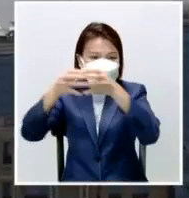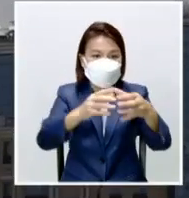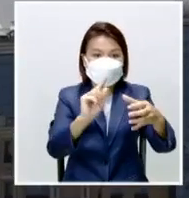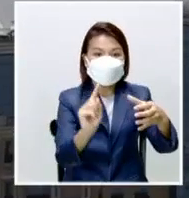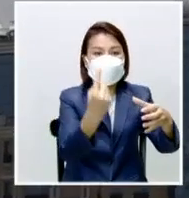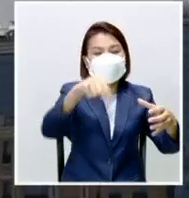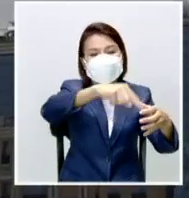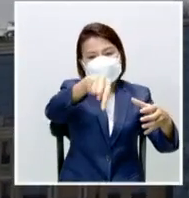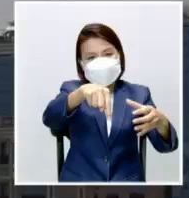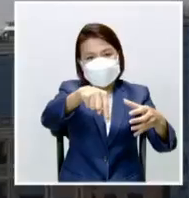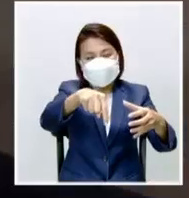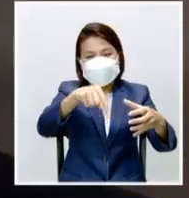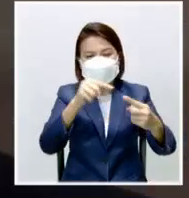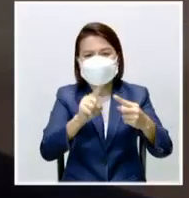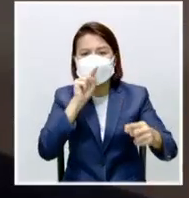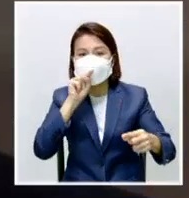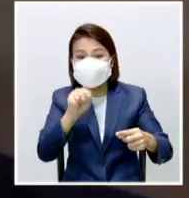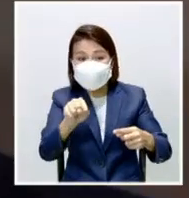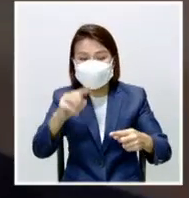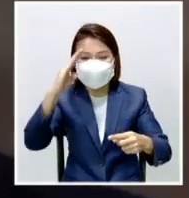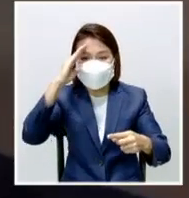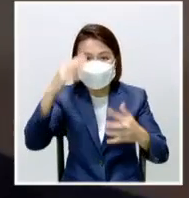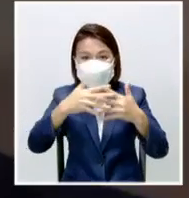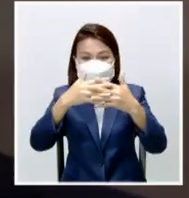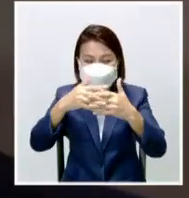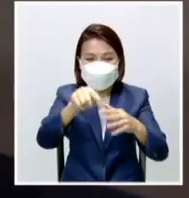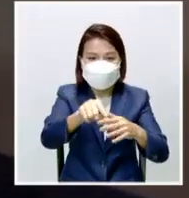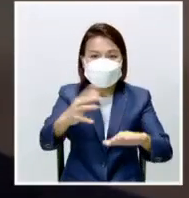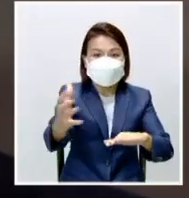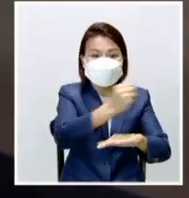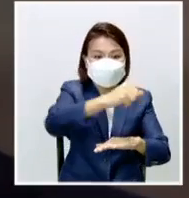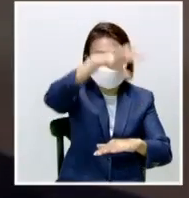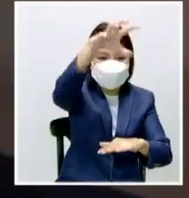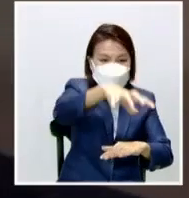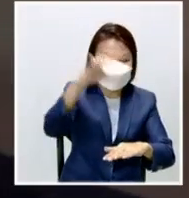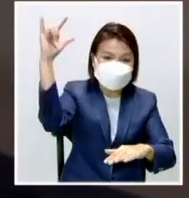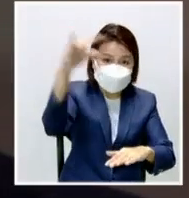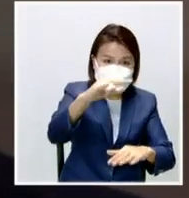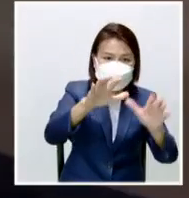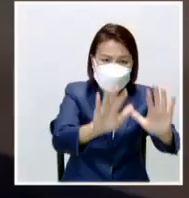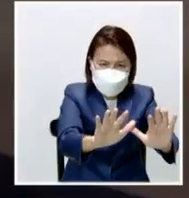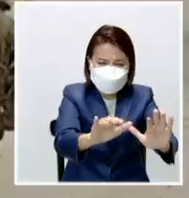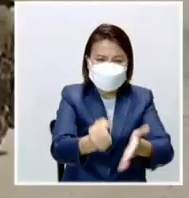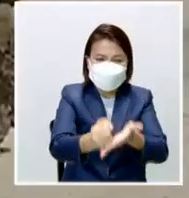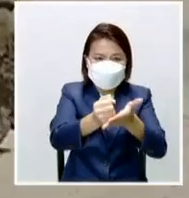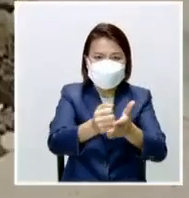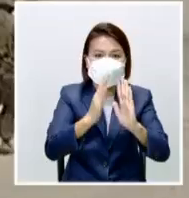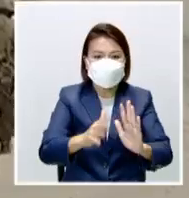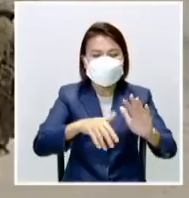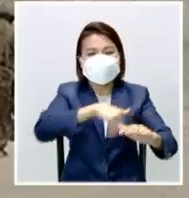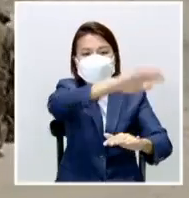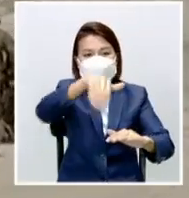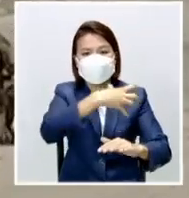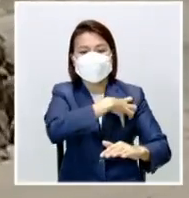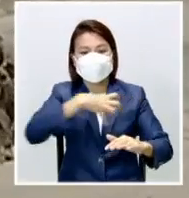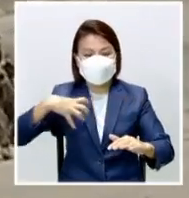ดอัฟกานิสถานได้และสั่งให้ทหารสหรัฐยึดสนามบินกรุงคาบูเมืองหลวงของอัฟกานิสถานเอาไว้เพื่อช่วยอพยพสถานทูตสหรั